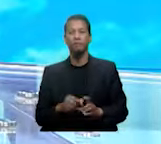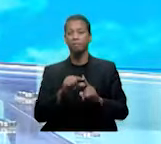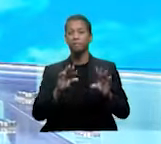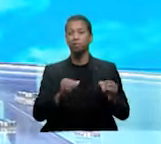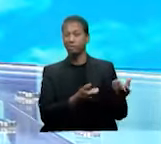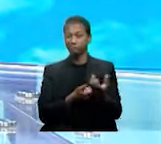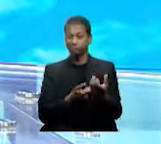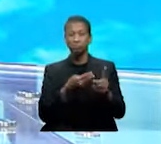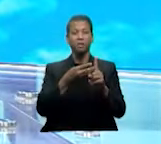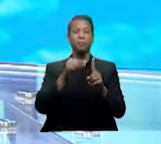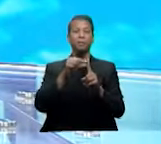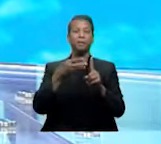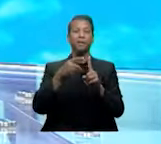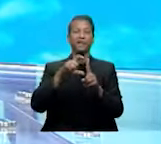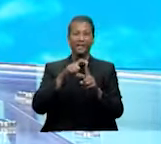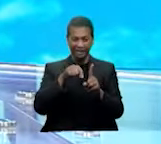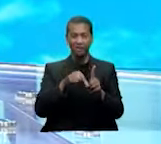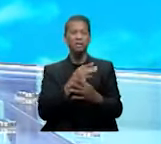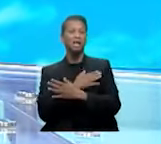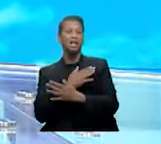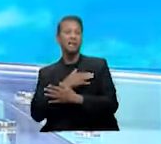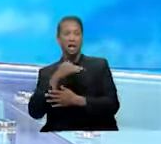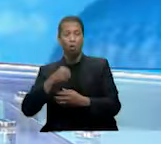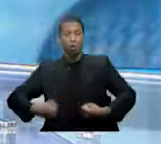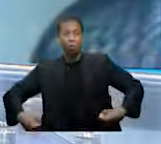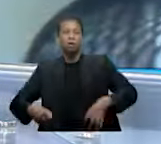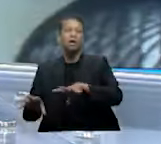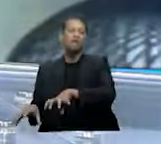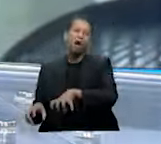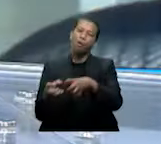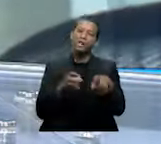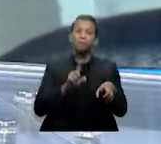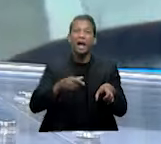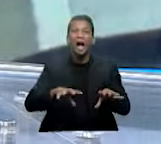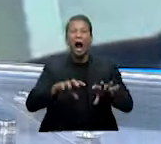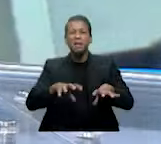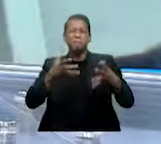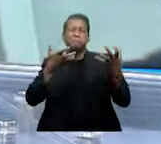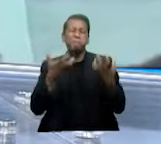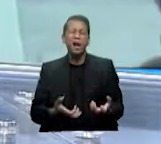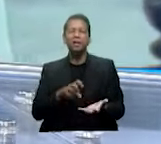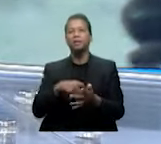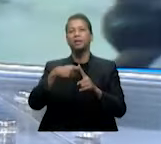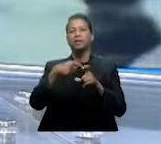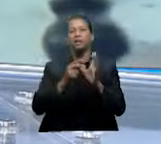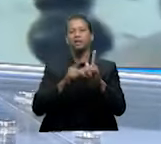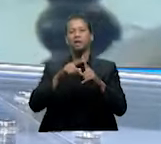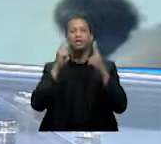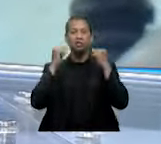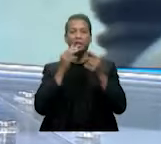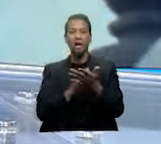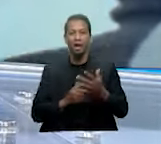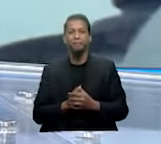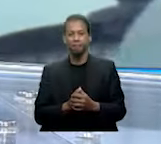Pemirsa, petugas pemadam kebakaran dan BPBD mengevakuasi jenazah pria obesitas dari bengkel alat berat di Kendal, Jawa Tengah. Korban meninggal